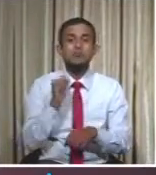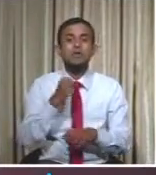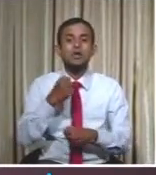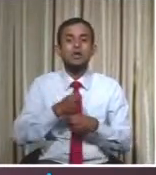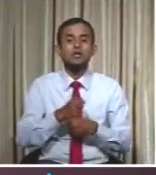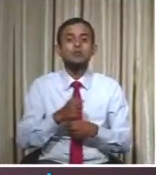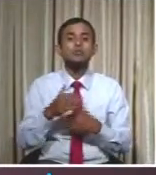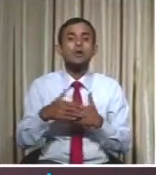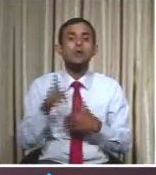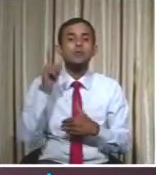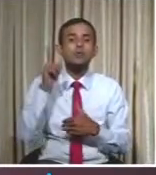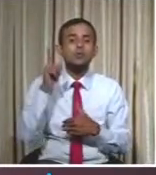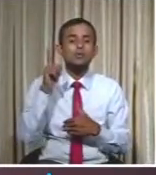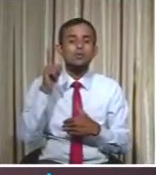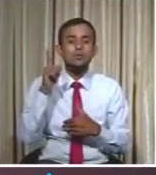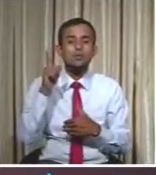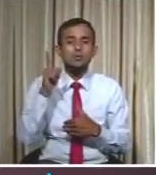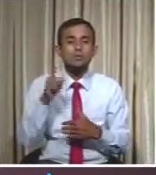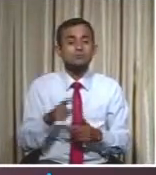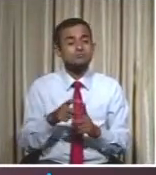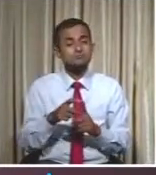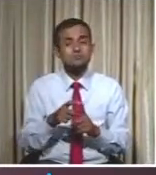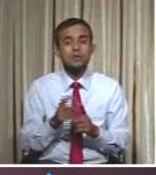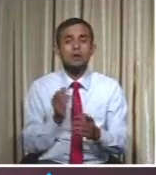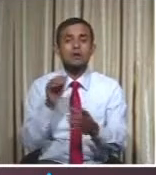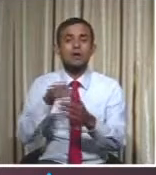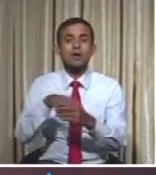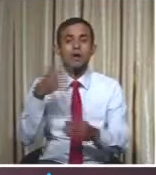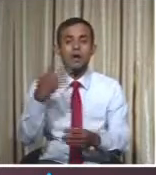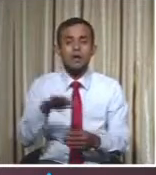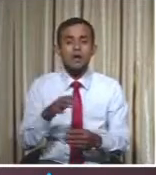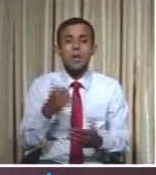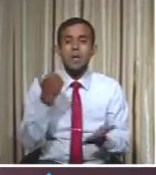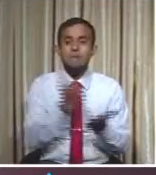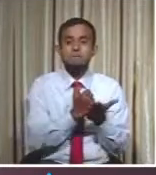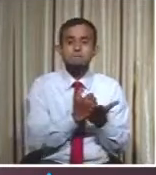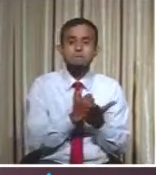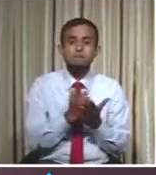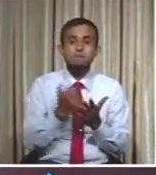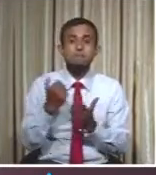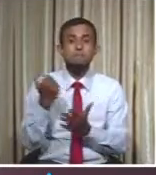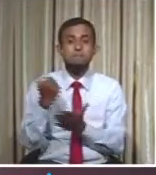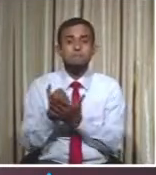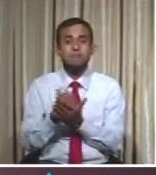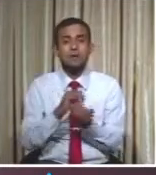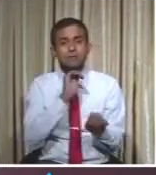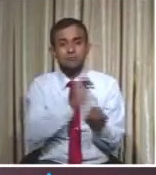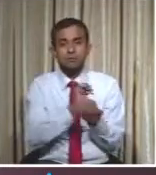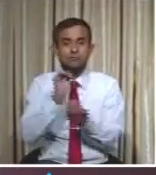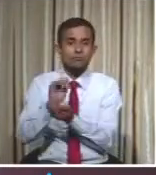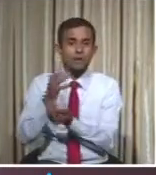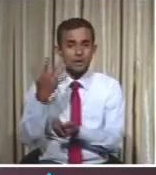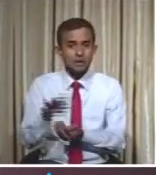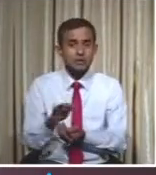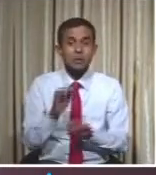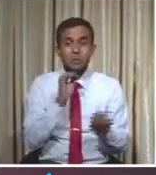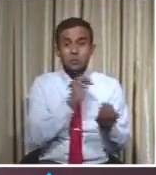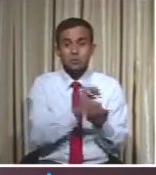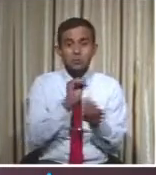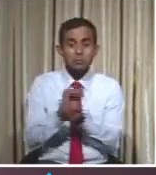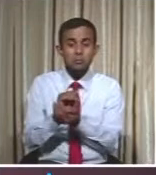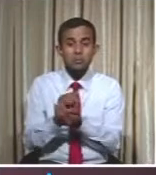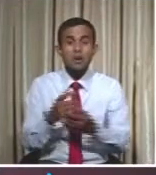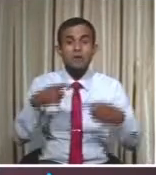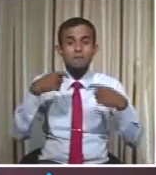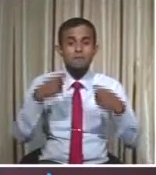කරේ? ඉතාමත්ම දැඩි ලෙස මැදිහත් වෙලා බැංකු සහ මූල්‍ය ආයතන බේරගත්තා. ඒ බේරා ගැනීමට